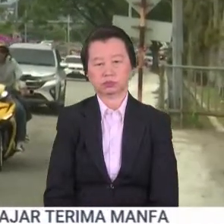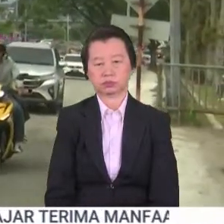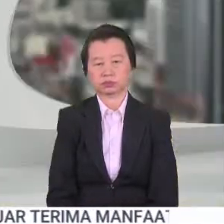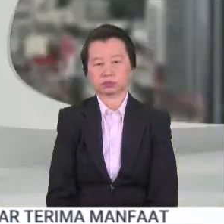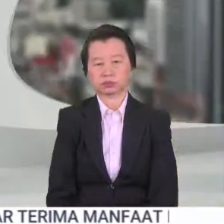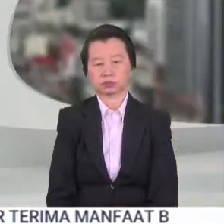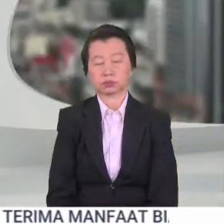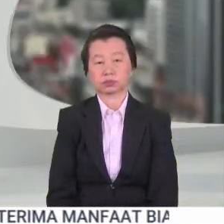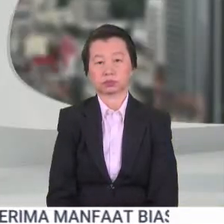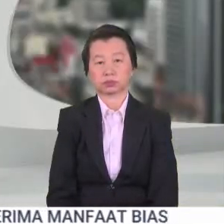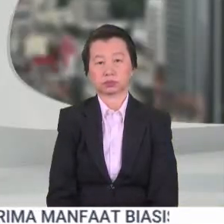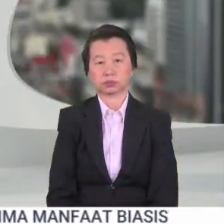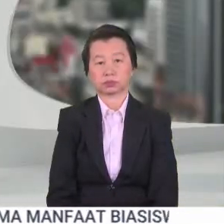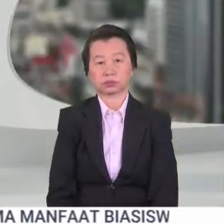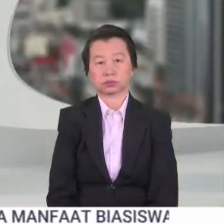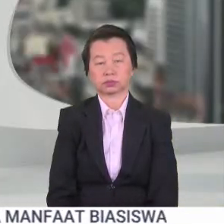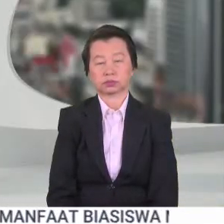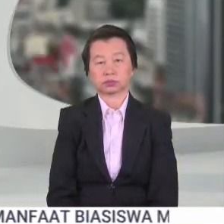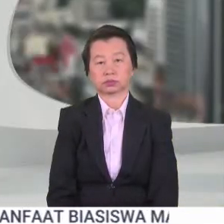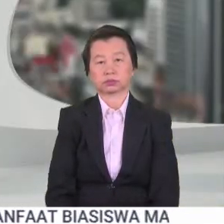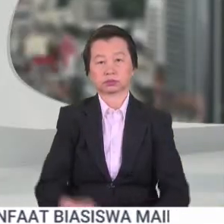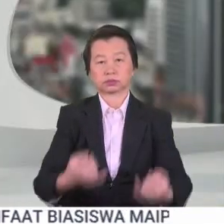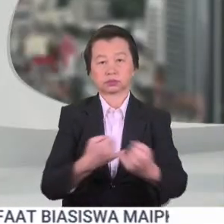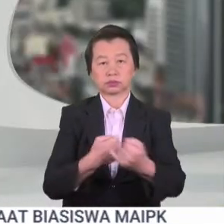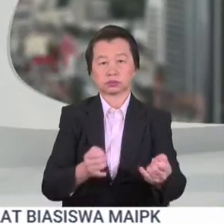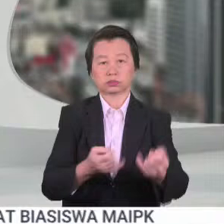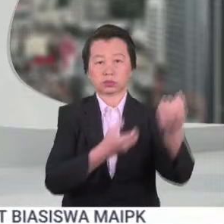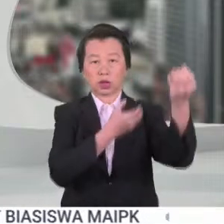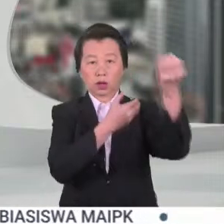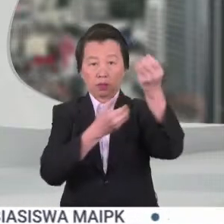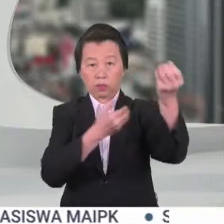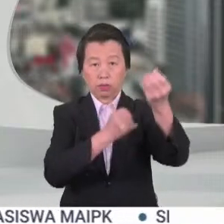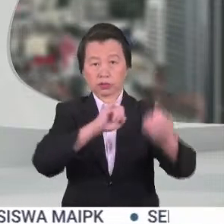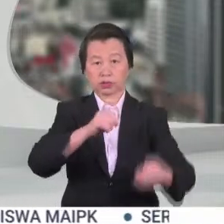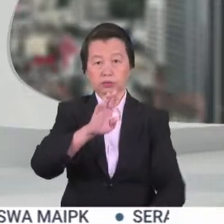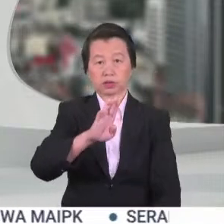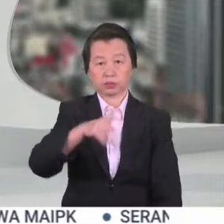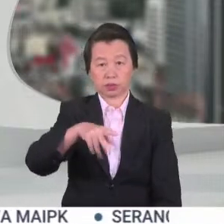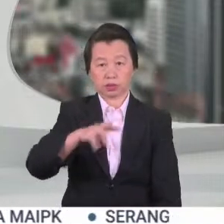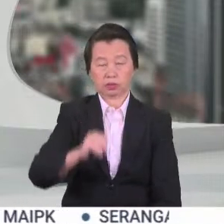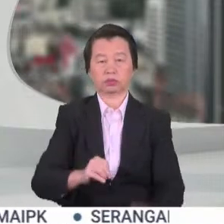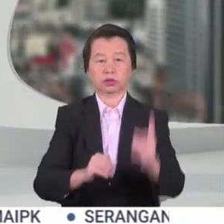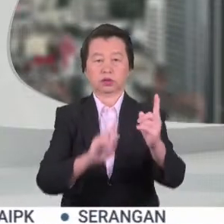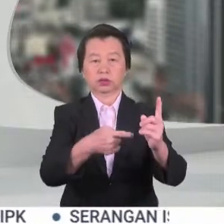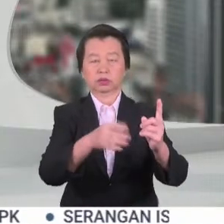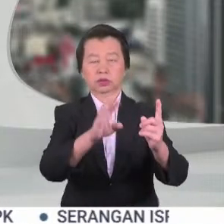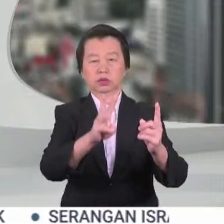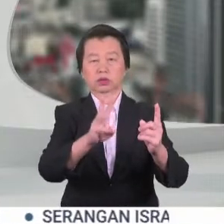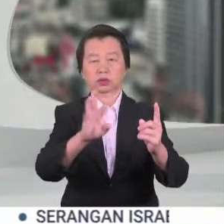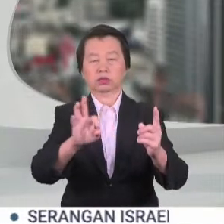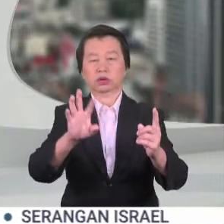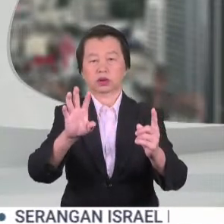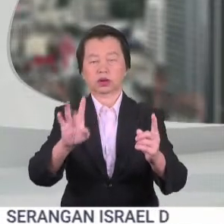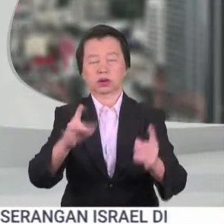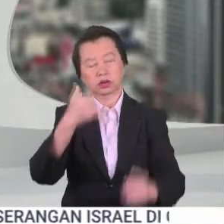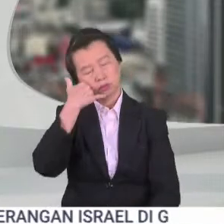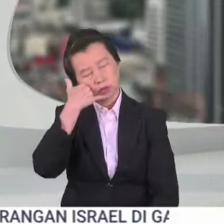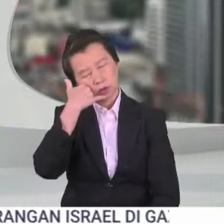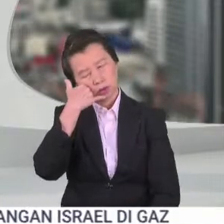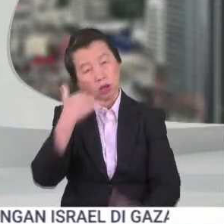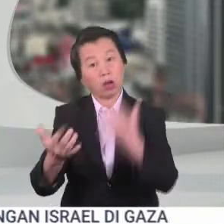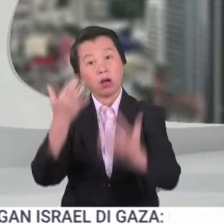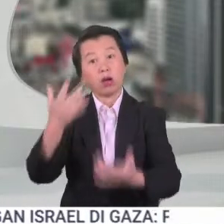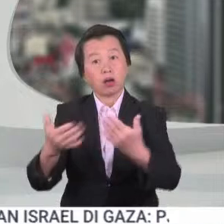Pahat dalam P itu jabatan Bomba dan penyelamat Johor pula memaklumkan 1698 panggilan kebakaran